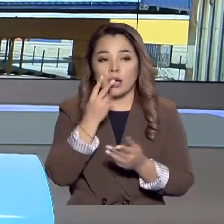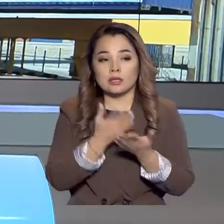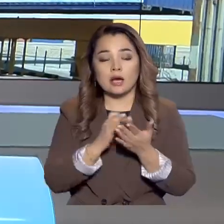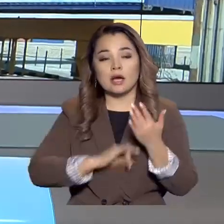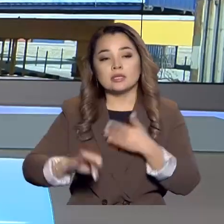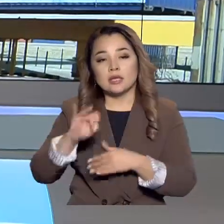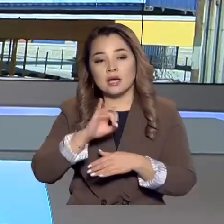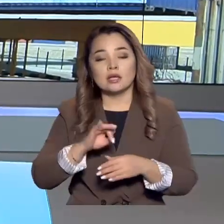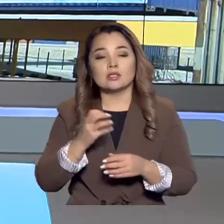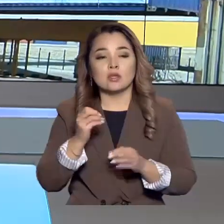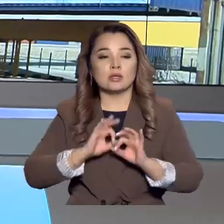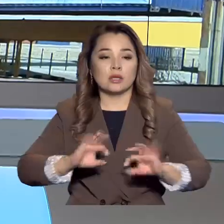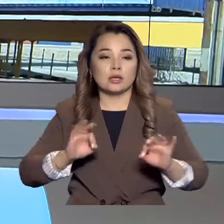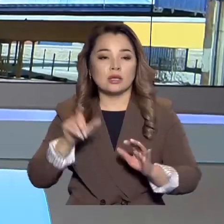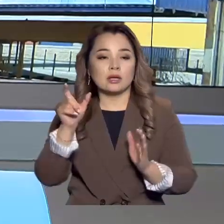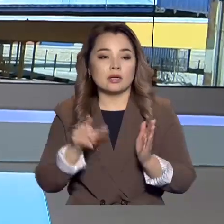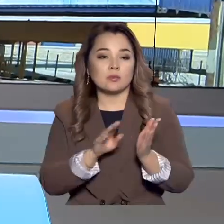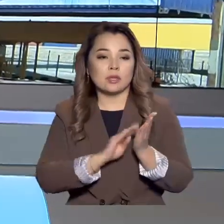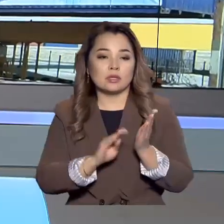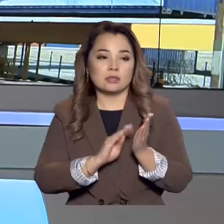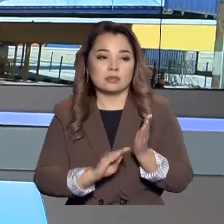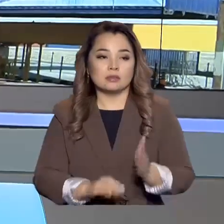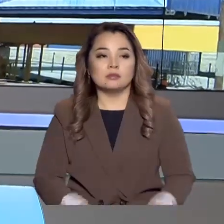тарихи сәтке әріптесімде куә болып қайтты.